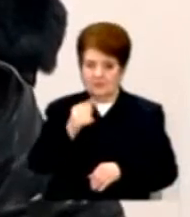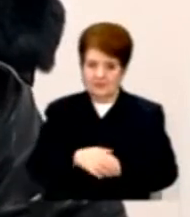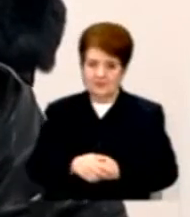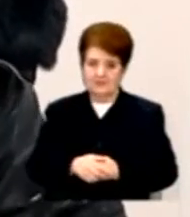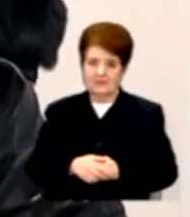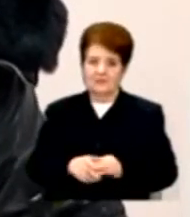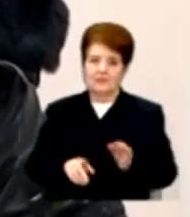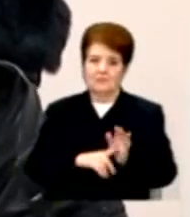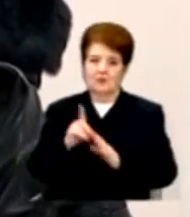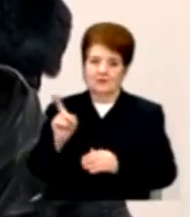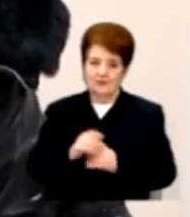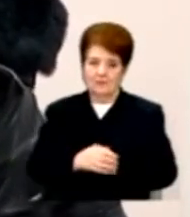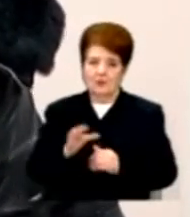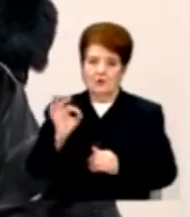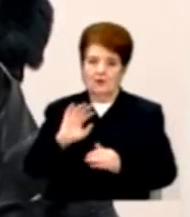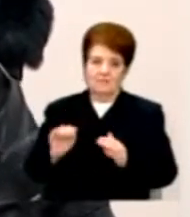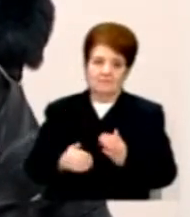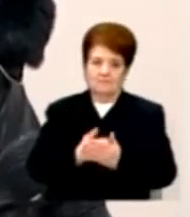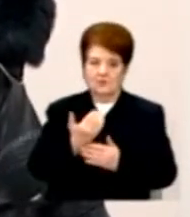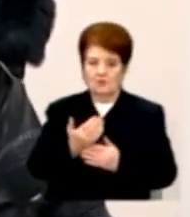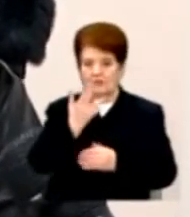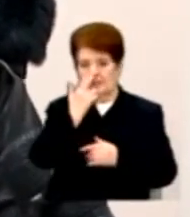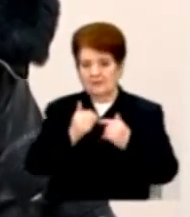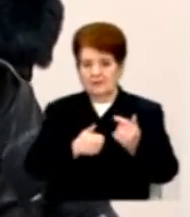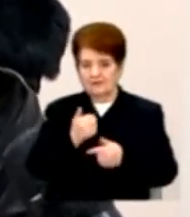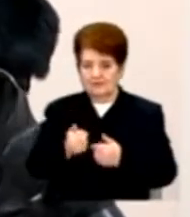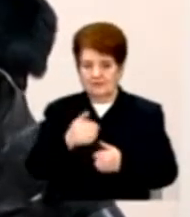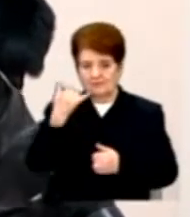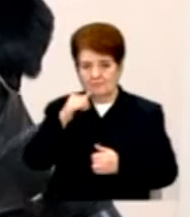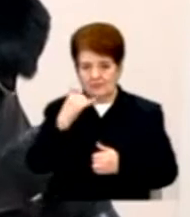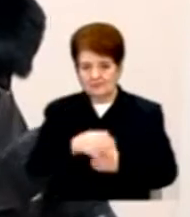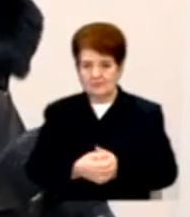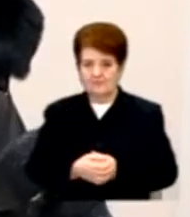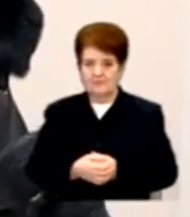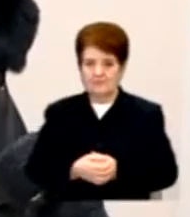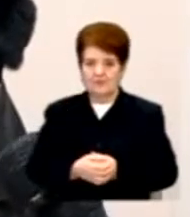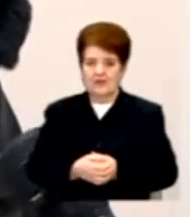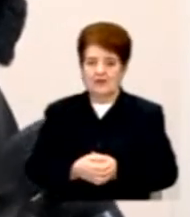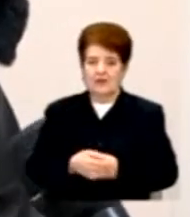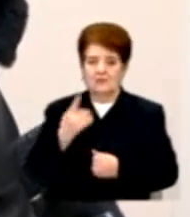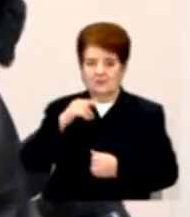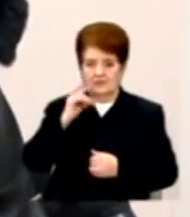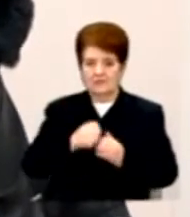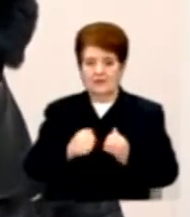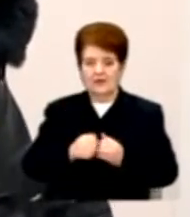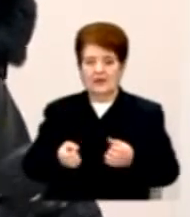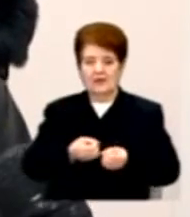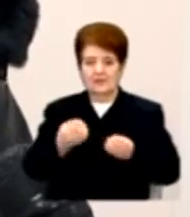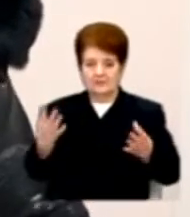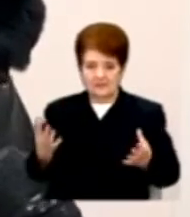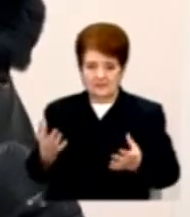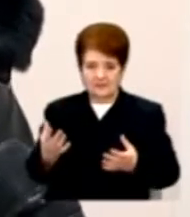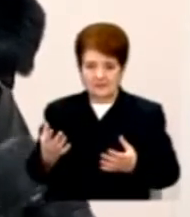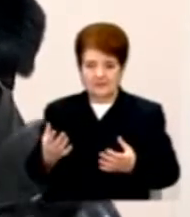să pornim o nouă tradiție în municipiul Bălț, știind că în fiecare instituție de educație timpurie